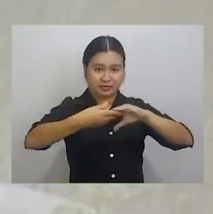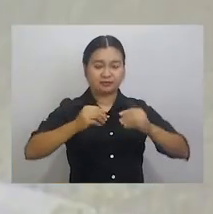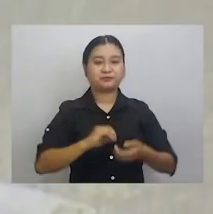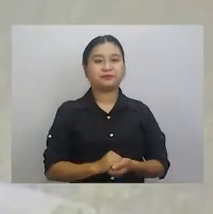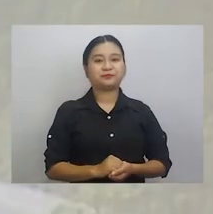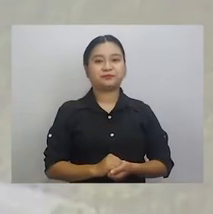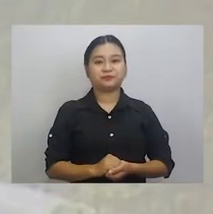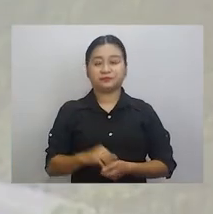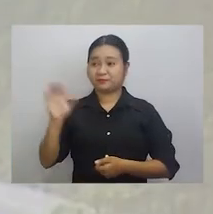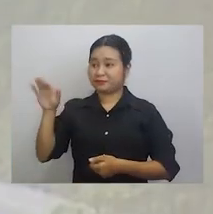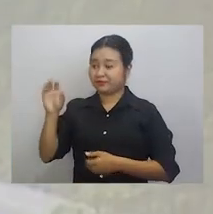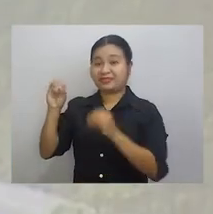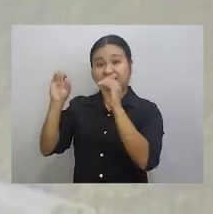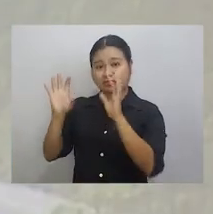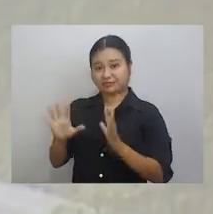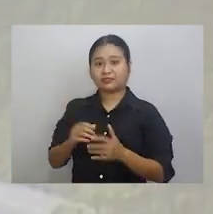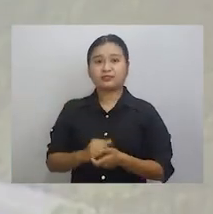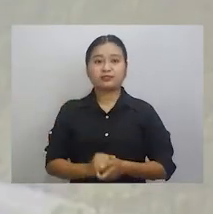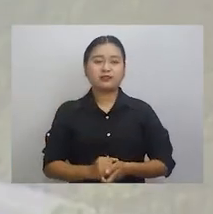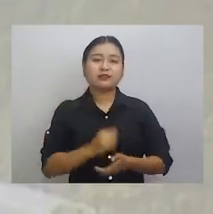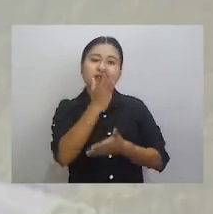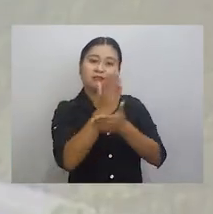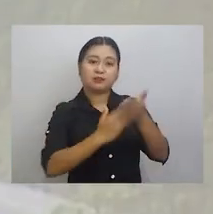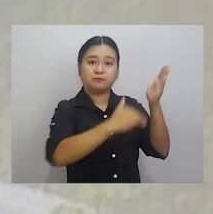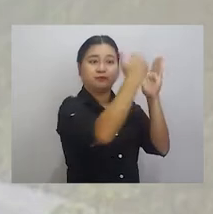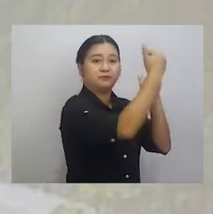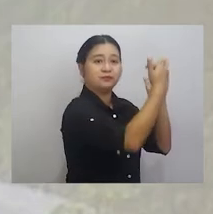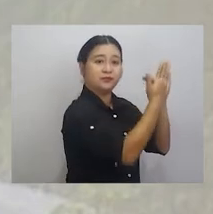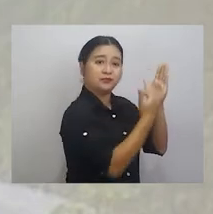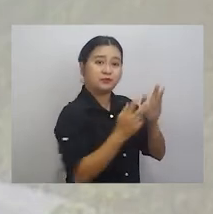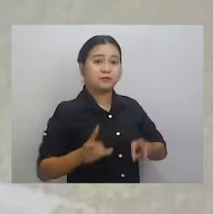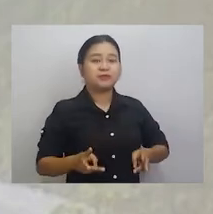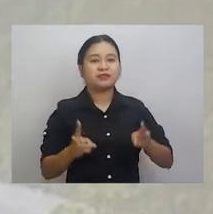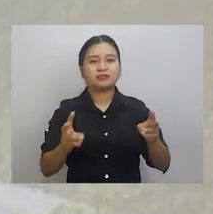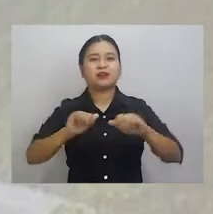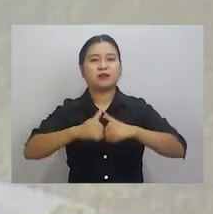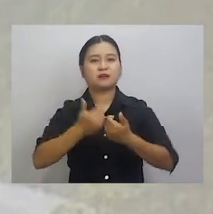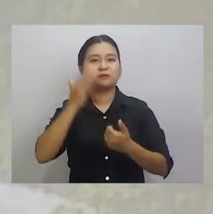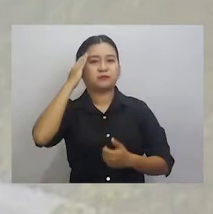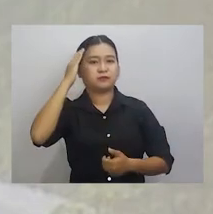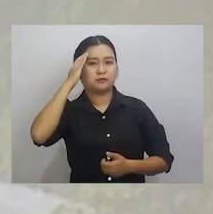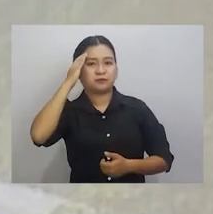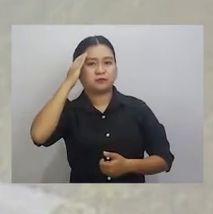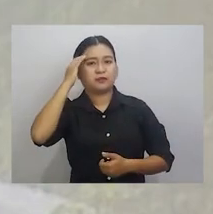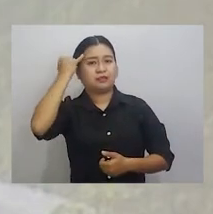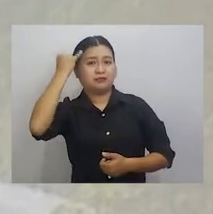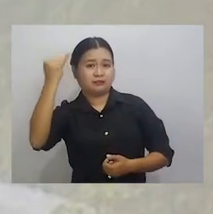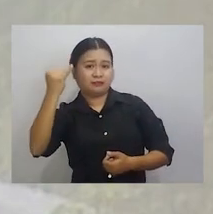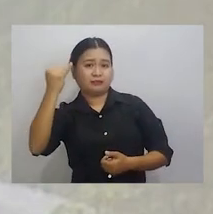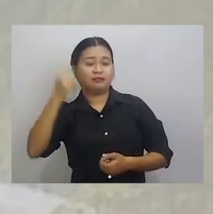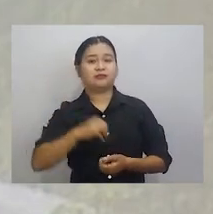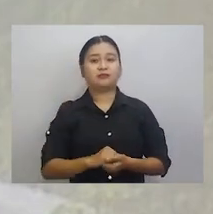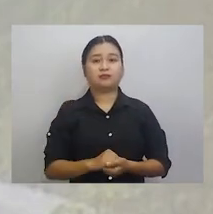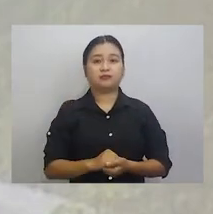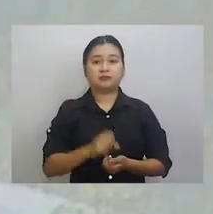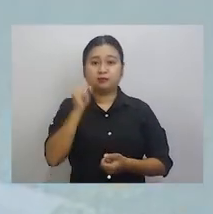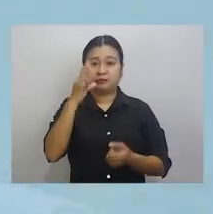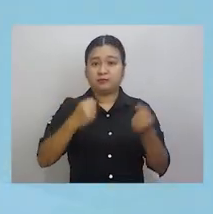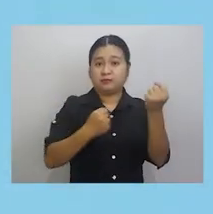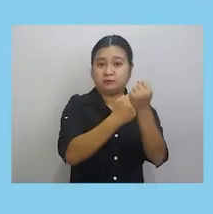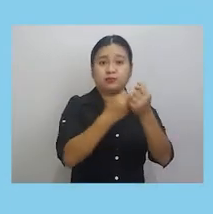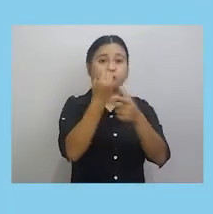Shippy, narito ang ilan sa mga paraan kung paano matutukoy ang mga ideya. Sumusuporta man ito o